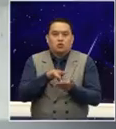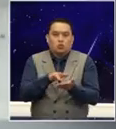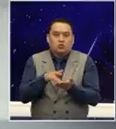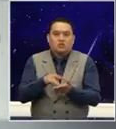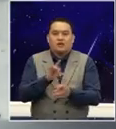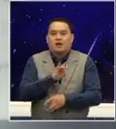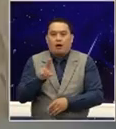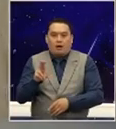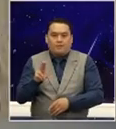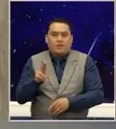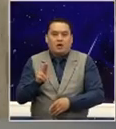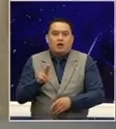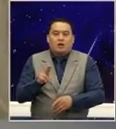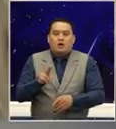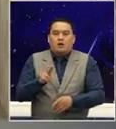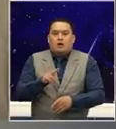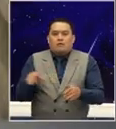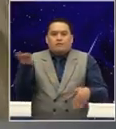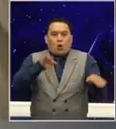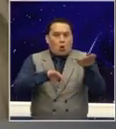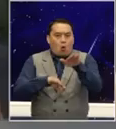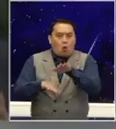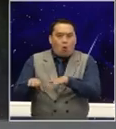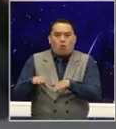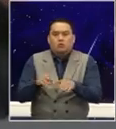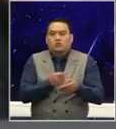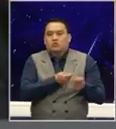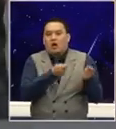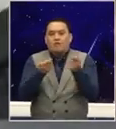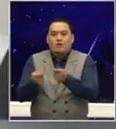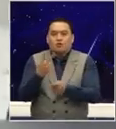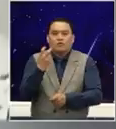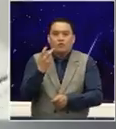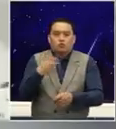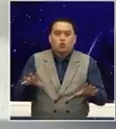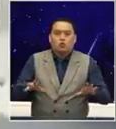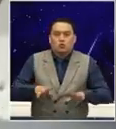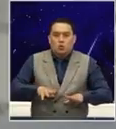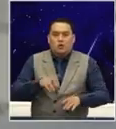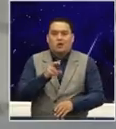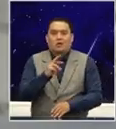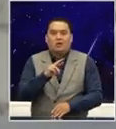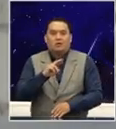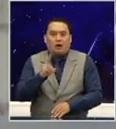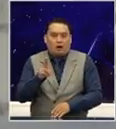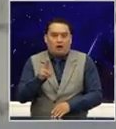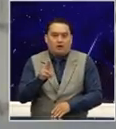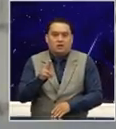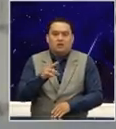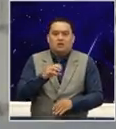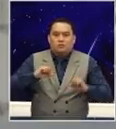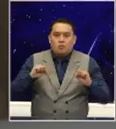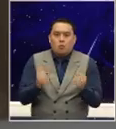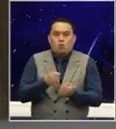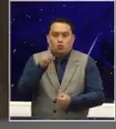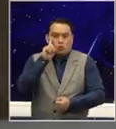объектов республики. В непроходимые горы Владимир Климов также завез больше 200 голов лошадей и яков. Приучить к сибирским морозам